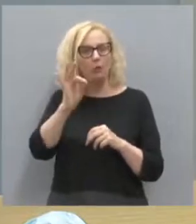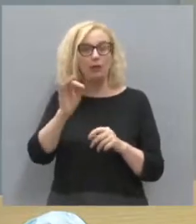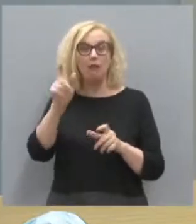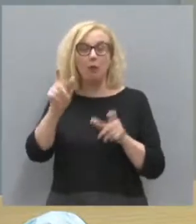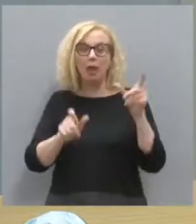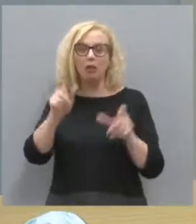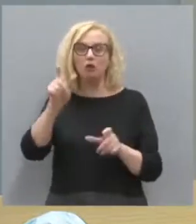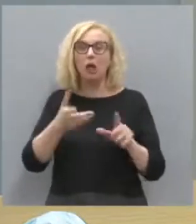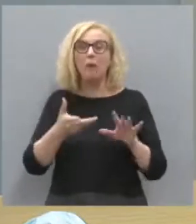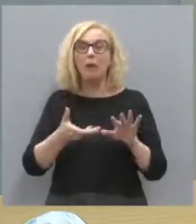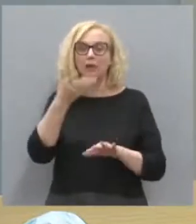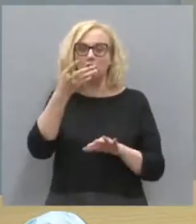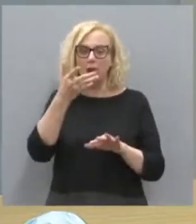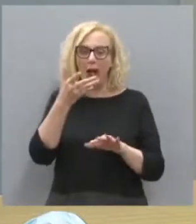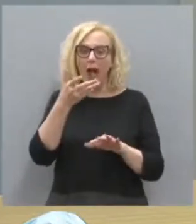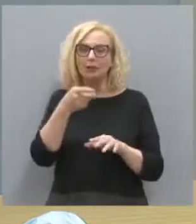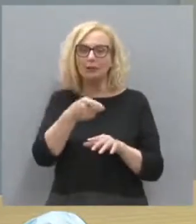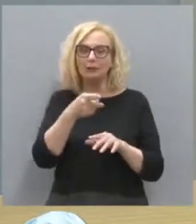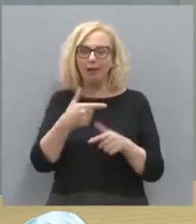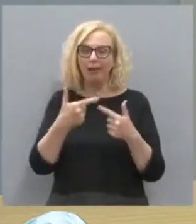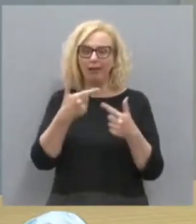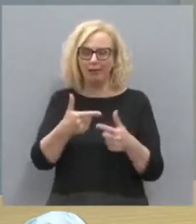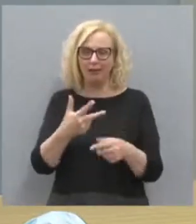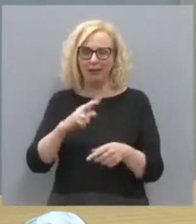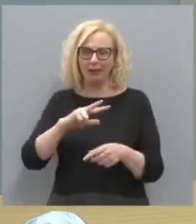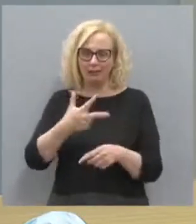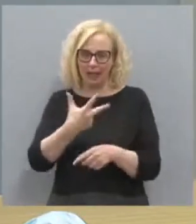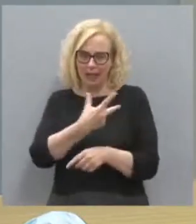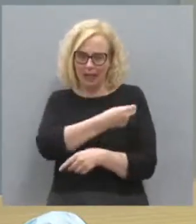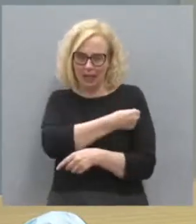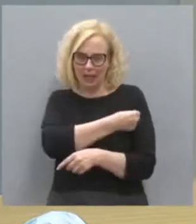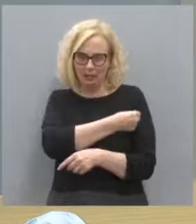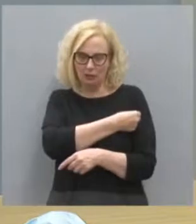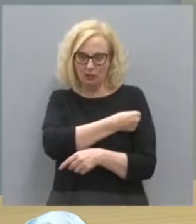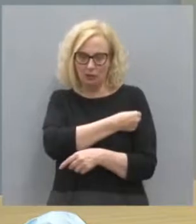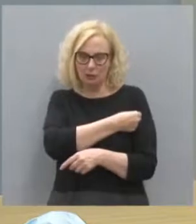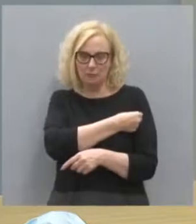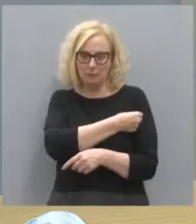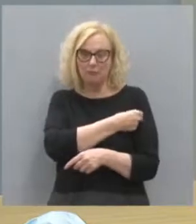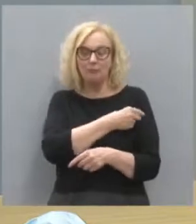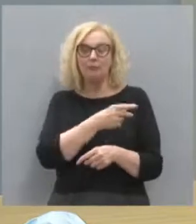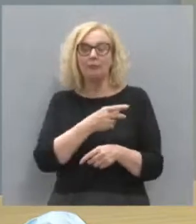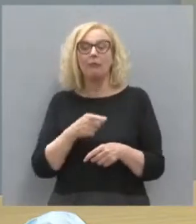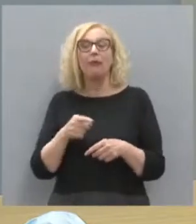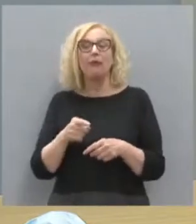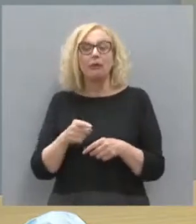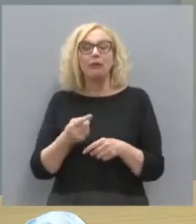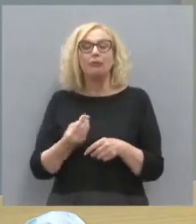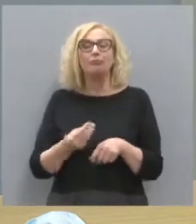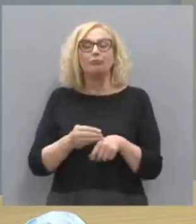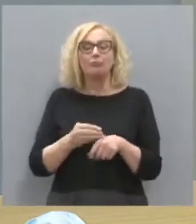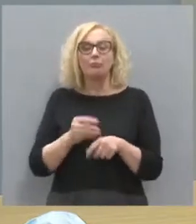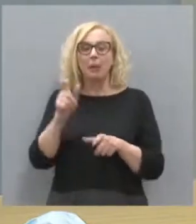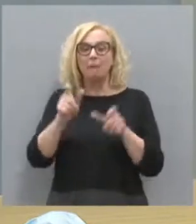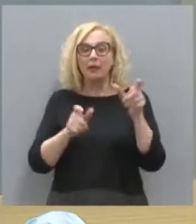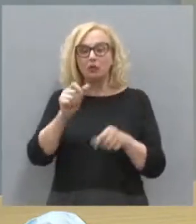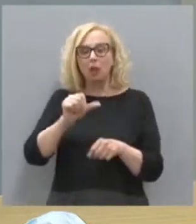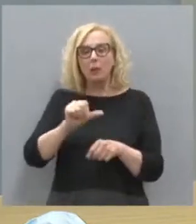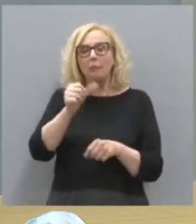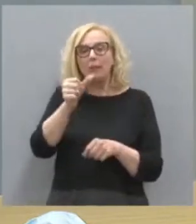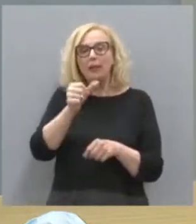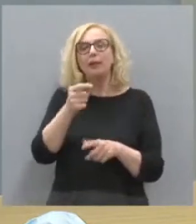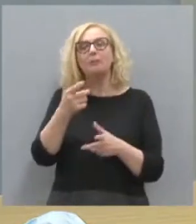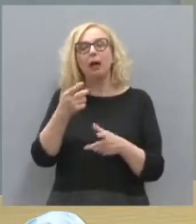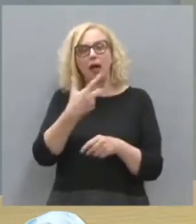parte della popolazione per effettuare la terza dose e soprattutto poi avvicinare chi vuole è intenzione di fare la prima dose